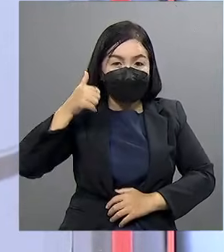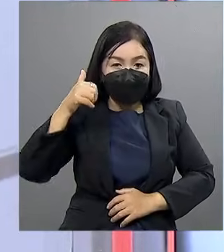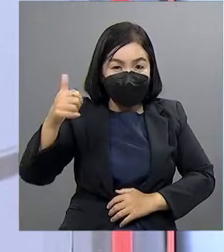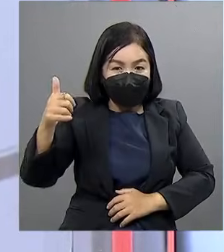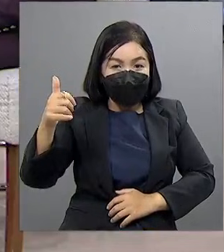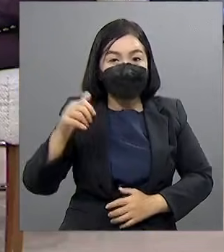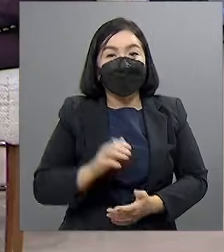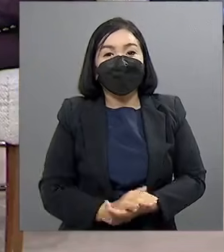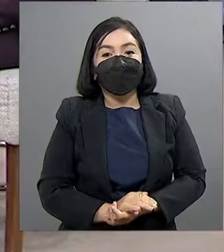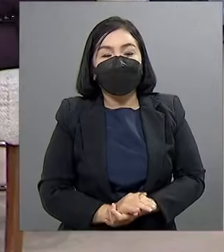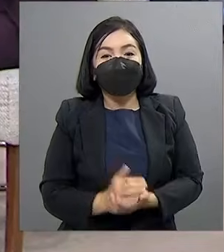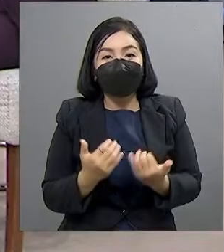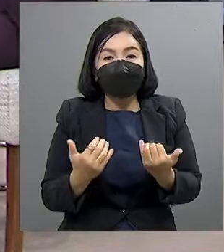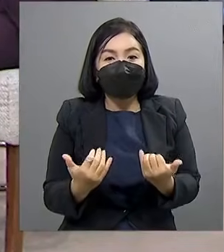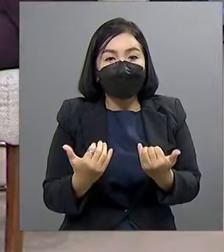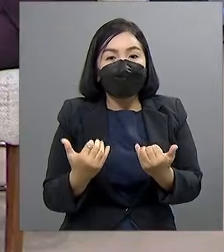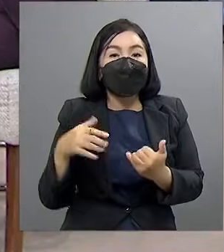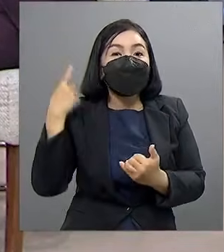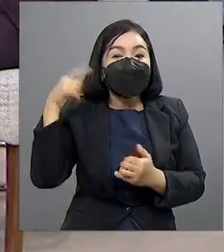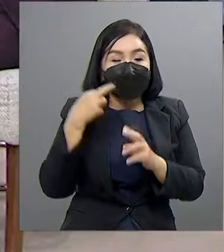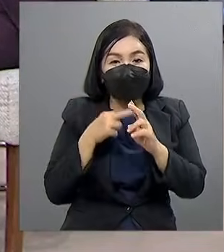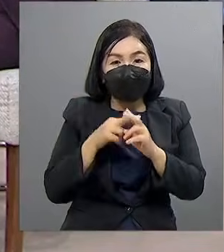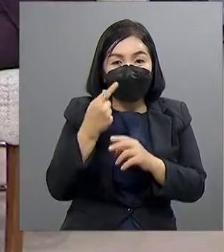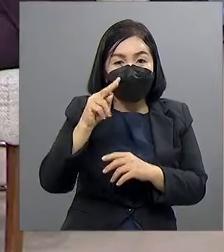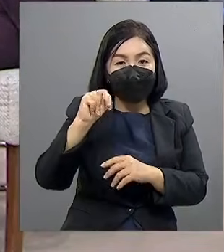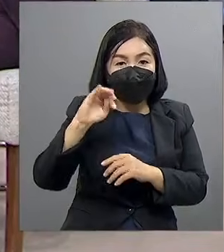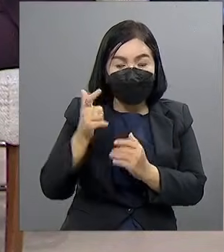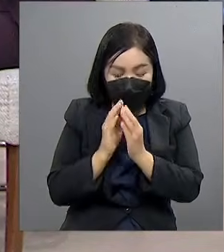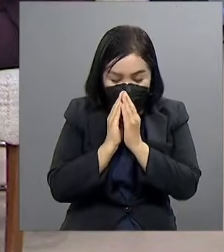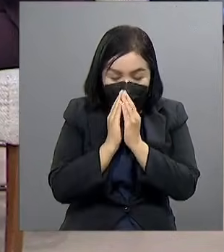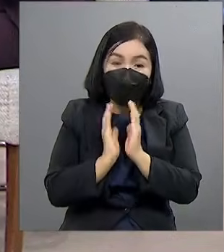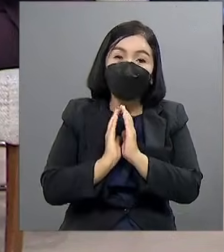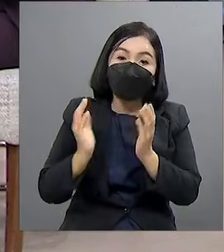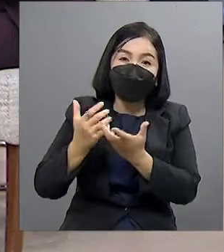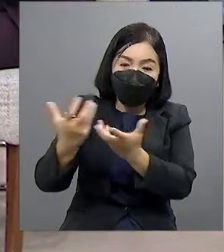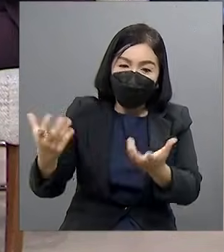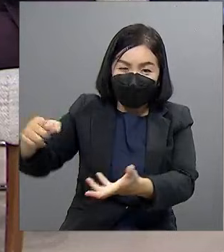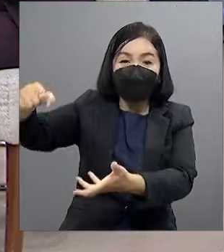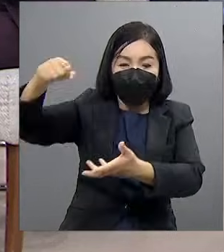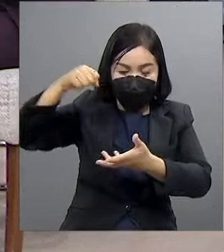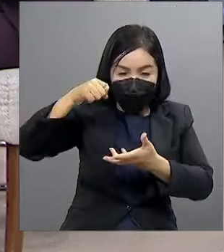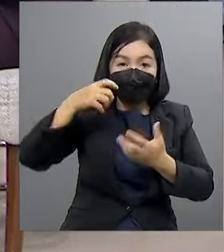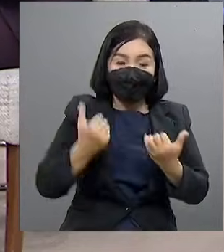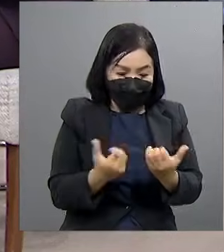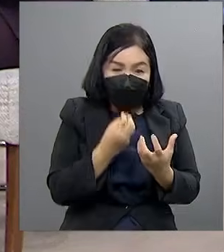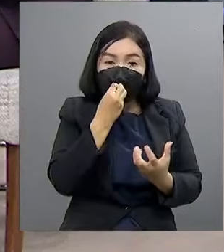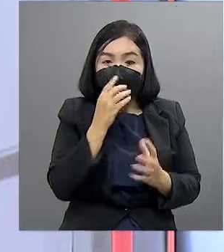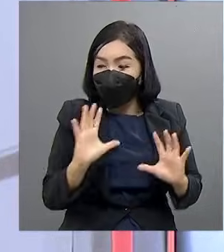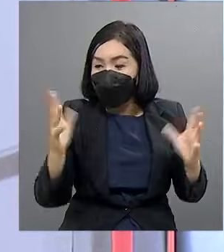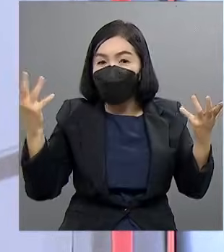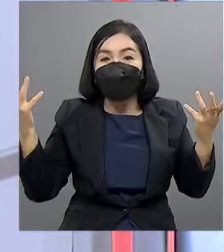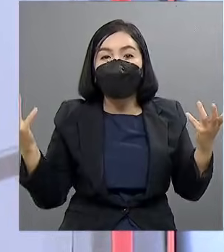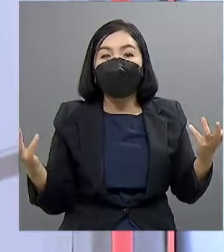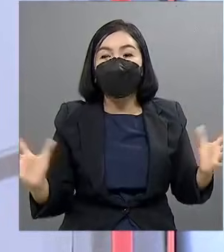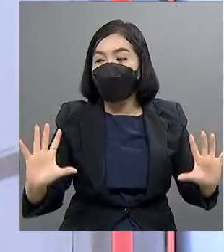ณธนิตาชัยฤกษ ์ขอบคุณมากนะครับ ขอบคุณค่ะ ที่บอกว่าตรงนี้ไม่มีขนมเหลือแล้วเพราะว่ากินกันเรียบร้อยแล้วที